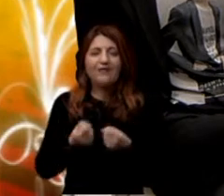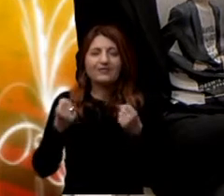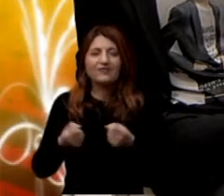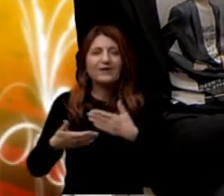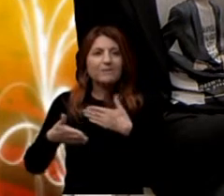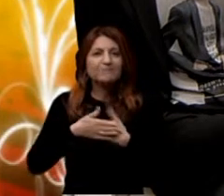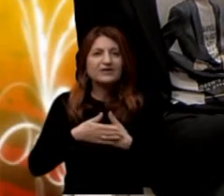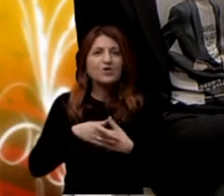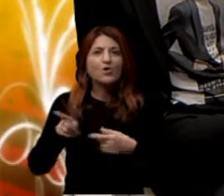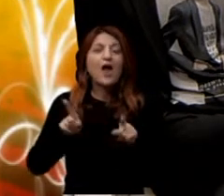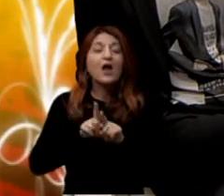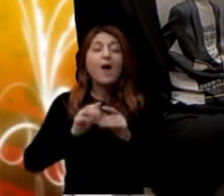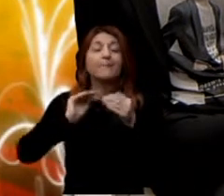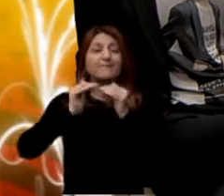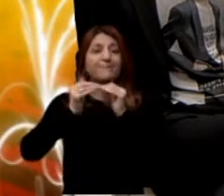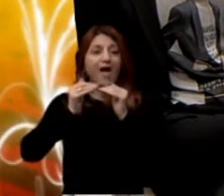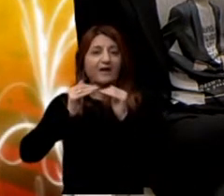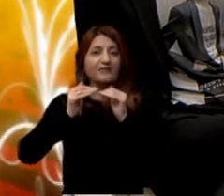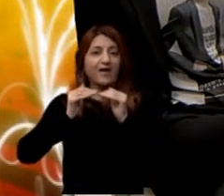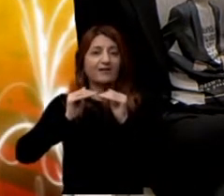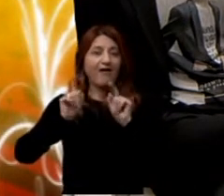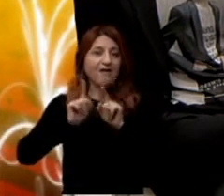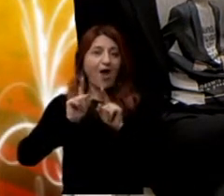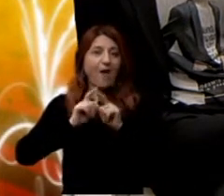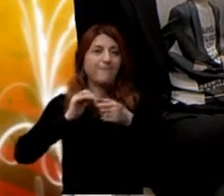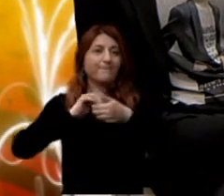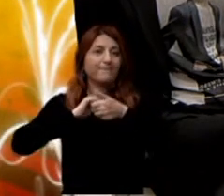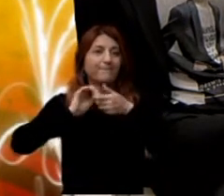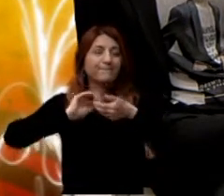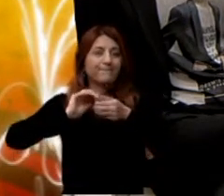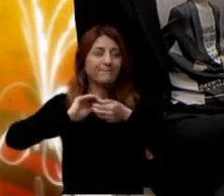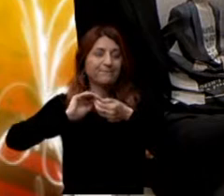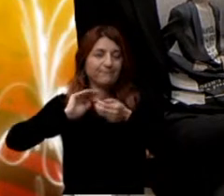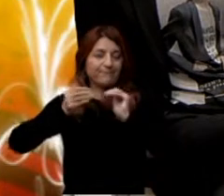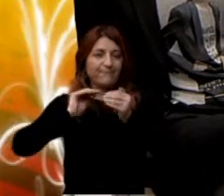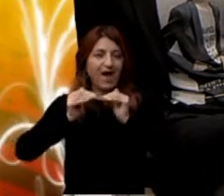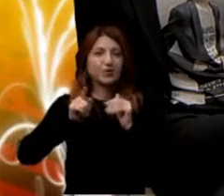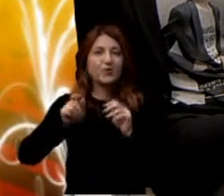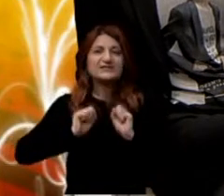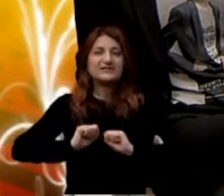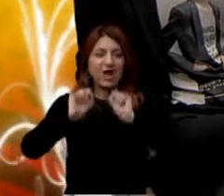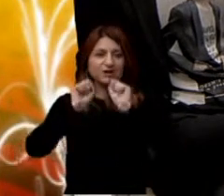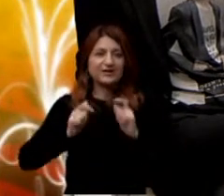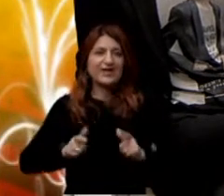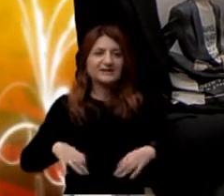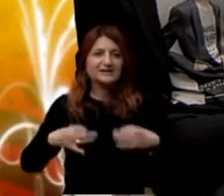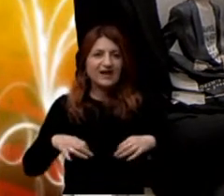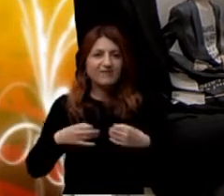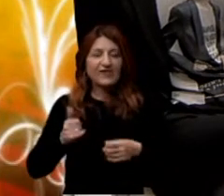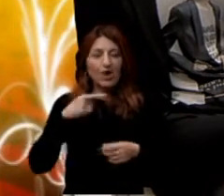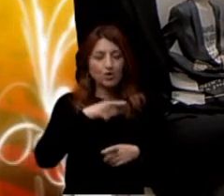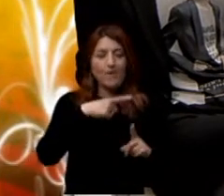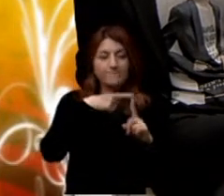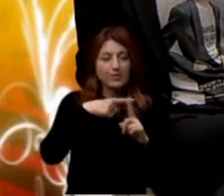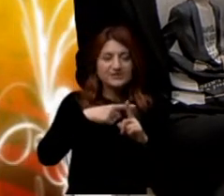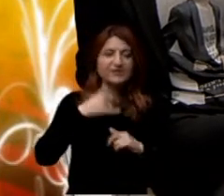postaje partner u toj zaštiti zdravlja. To znači da je to onda da li pozitivan